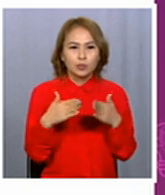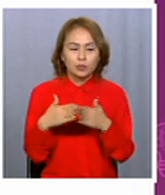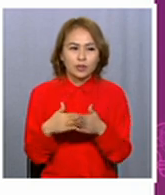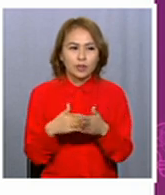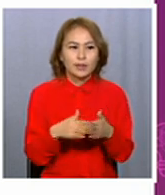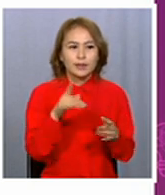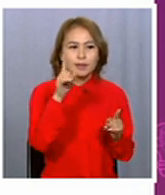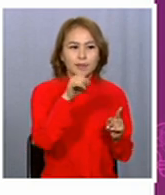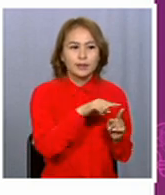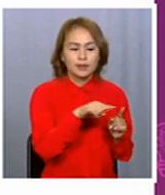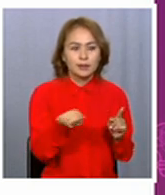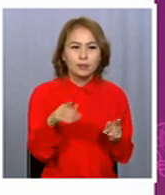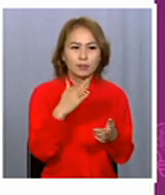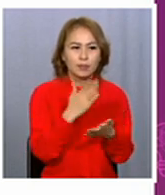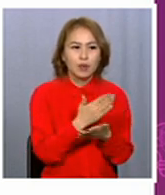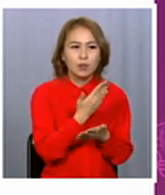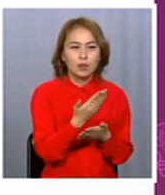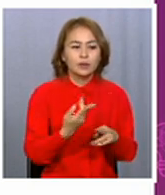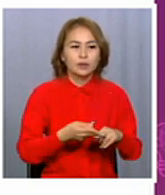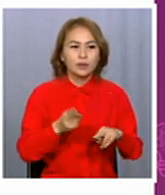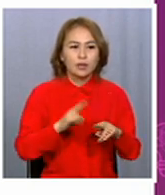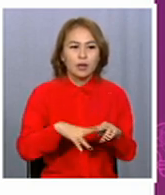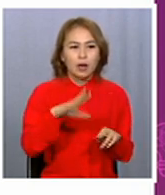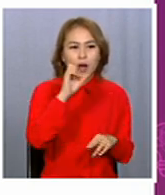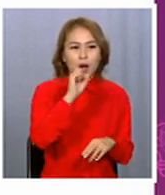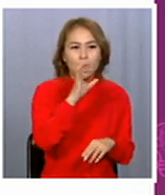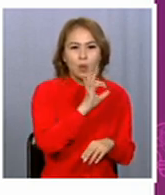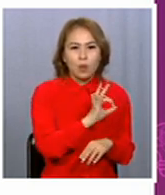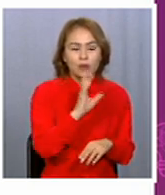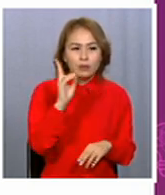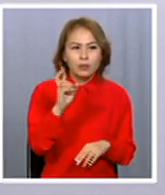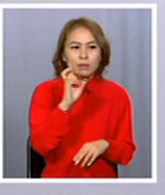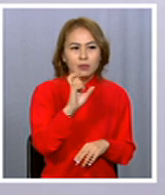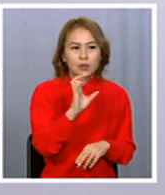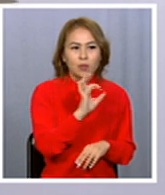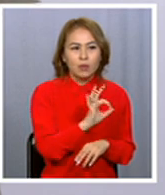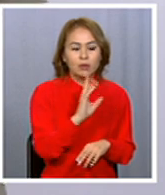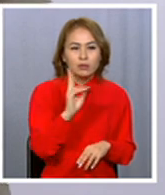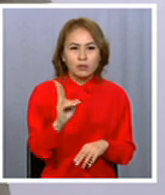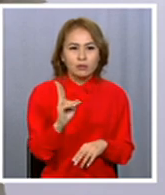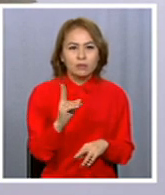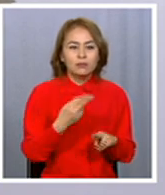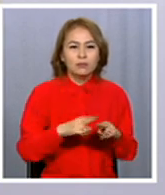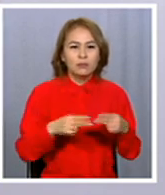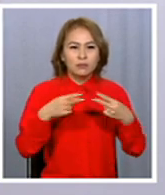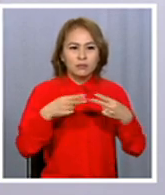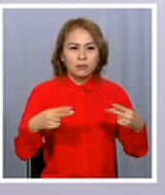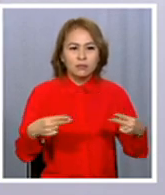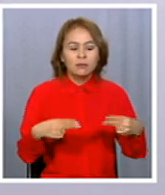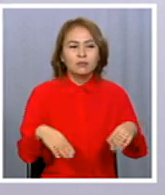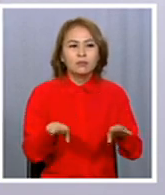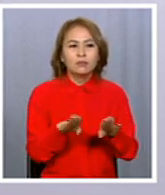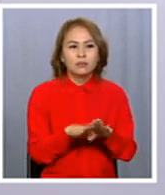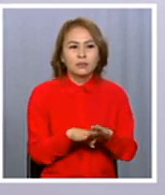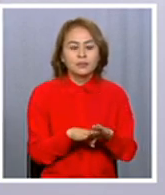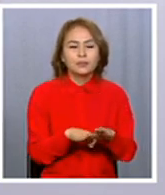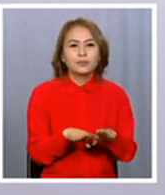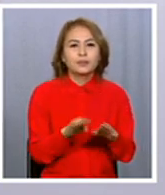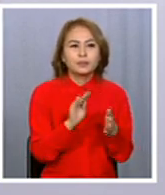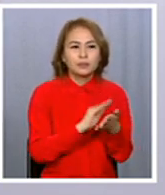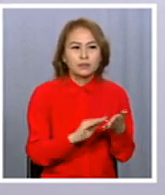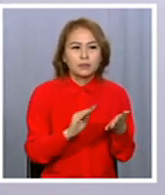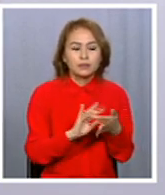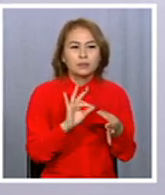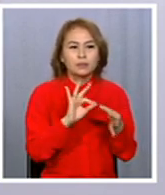қойып тұрмыз. Ол дегеніміз АОК мен БОК бір-біріне тең деген сөз болар. Бисектрисаны осылайша